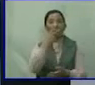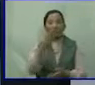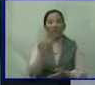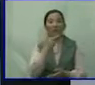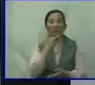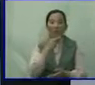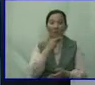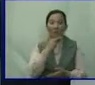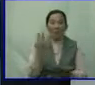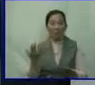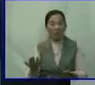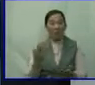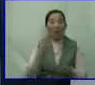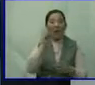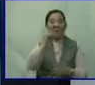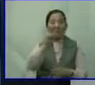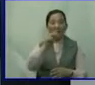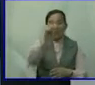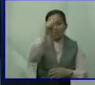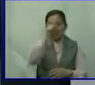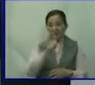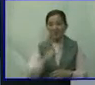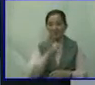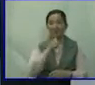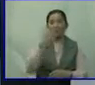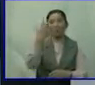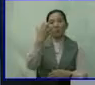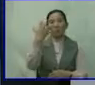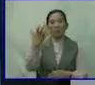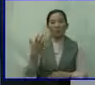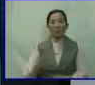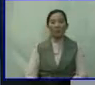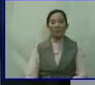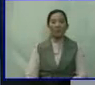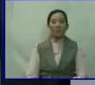внимание, вот в апреле месяце 500.